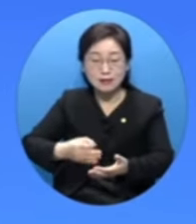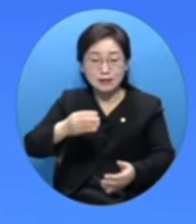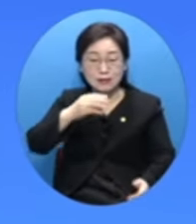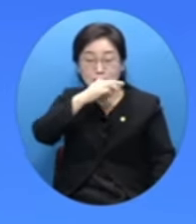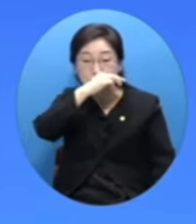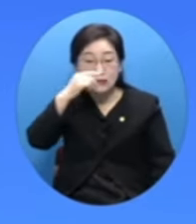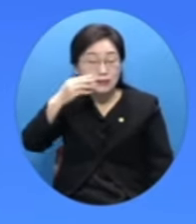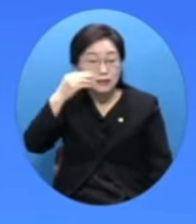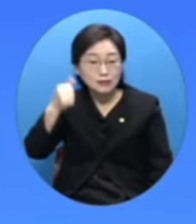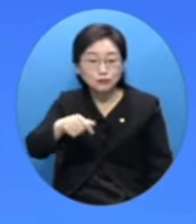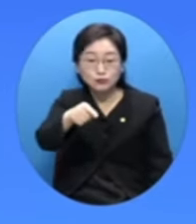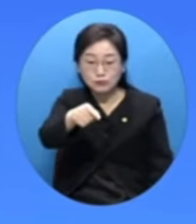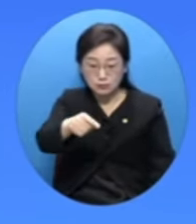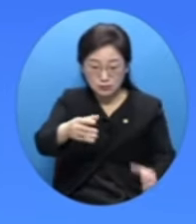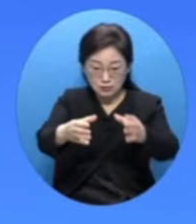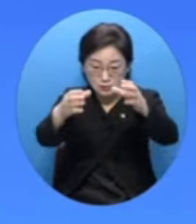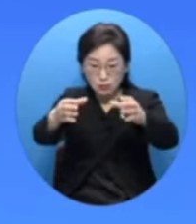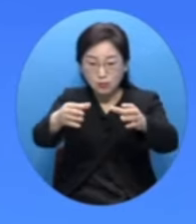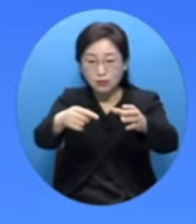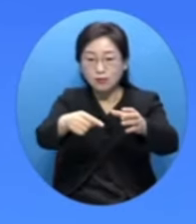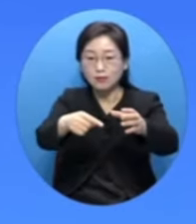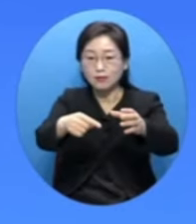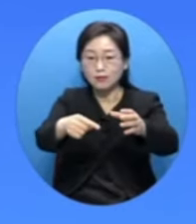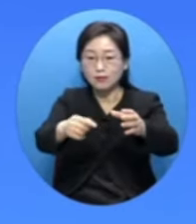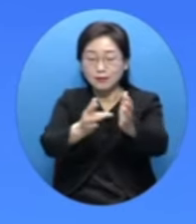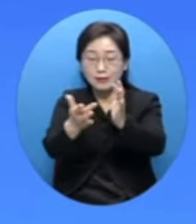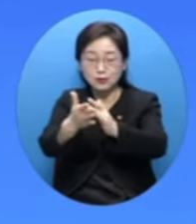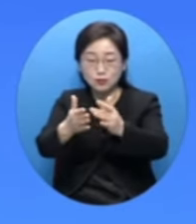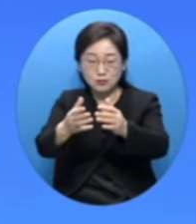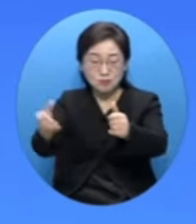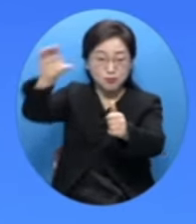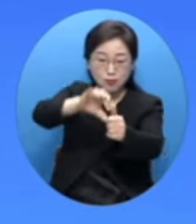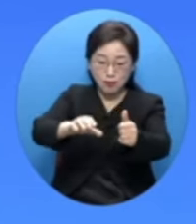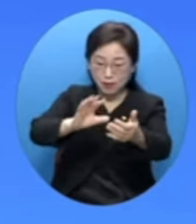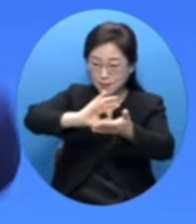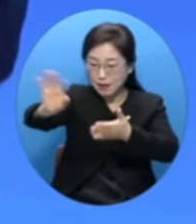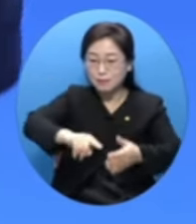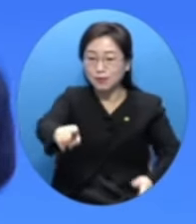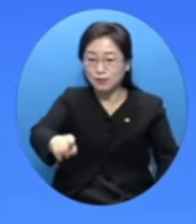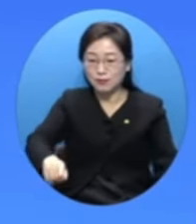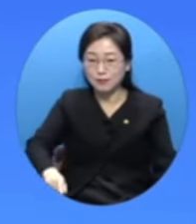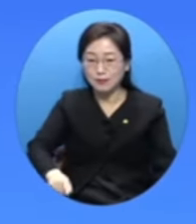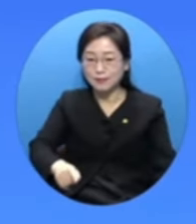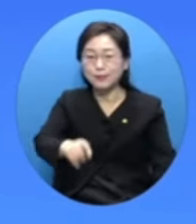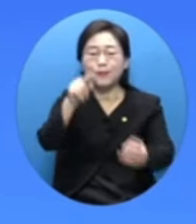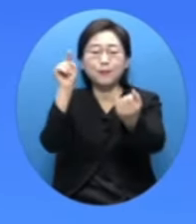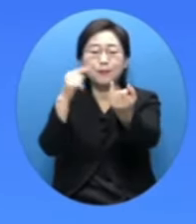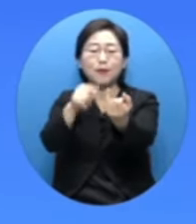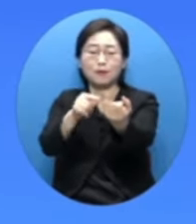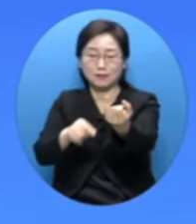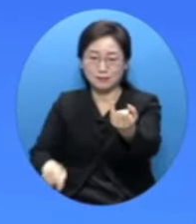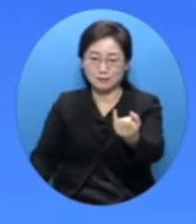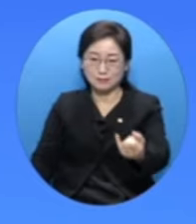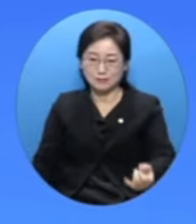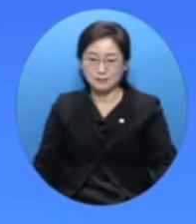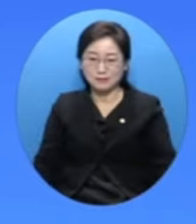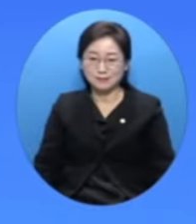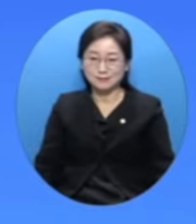그러한 향유를 예수님께 부어 허배느냐? 지금 뭐 하는 짓이냐?